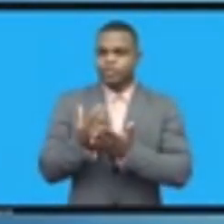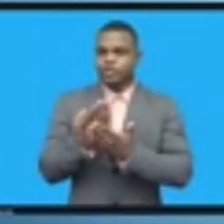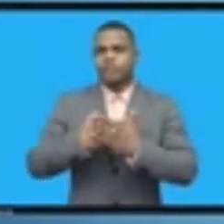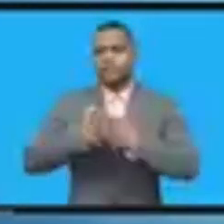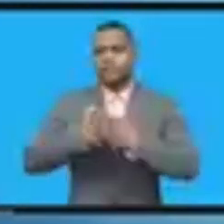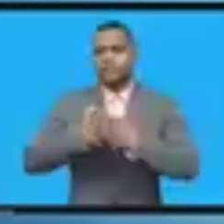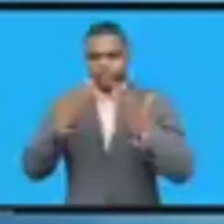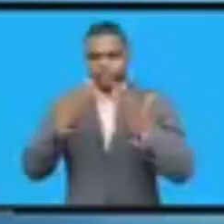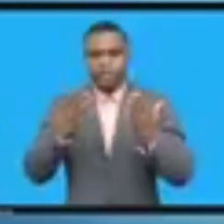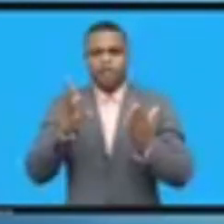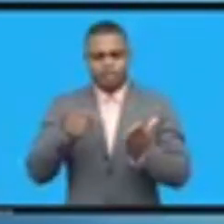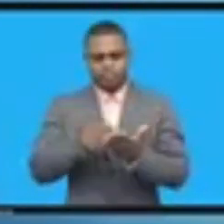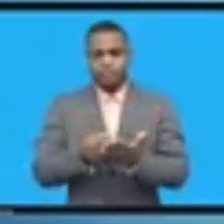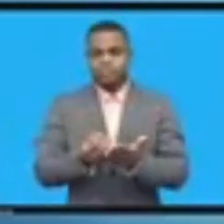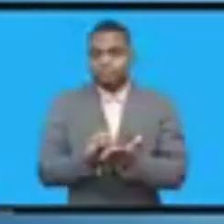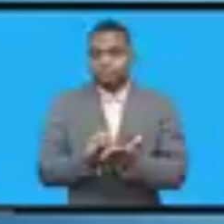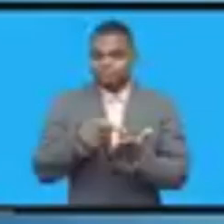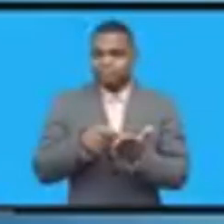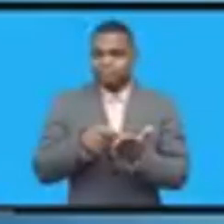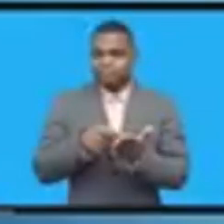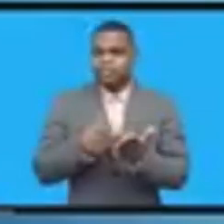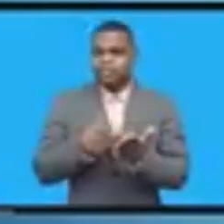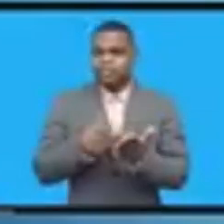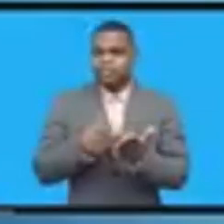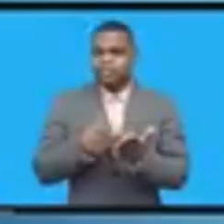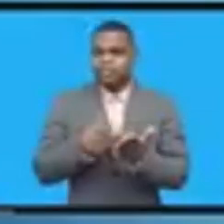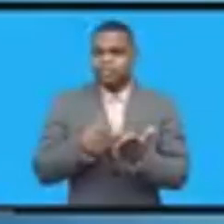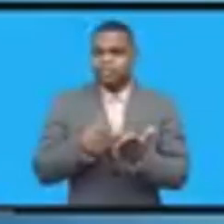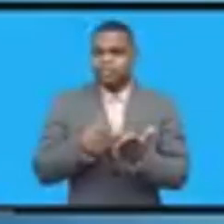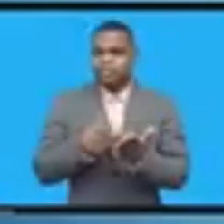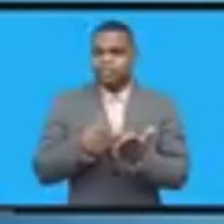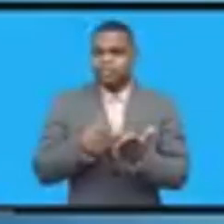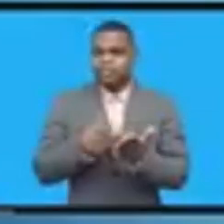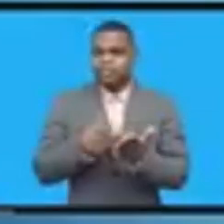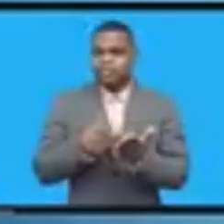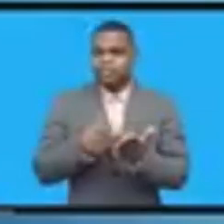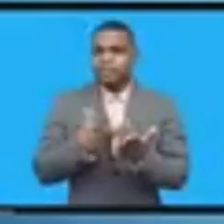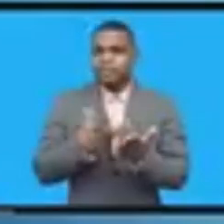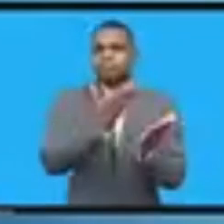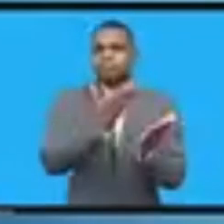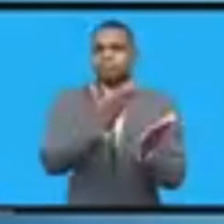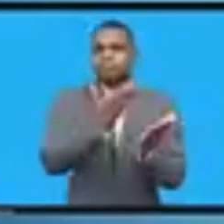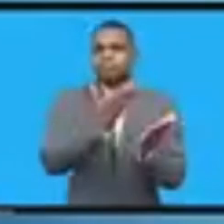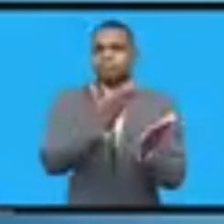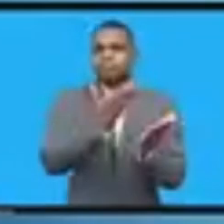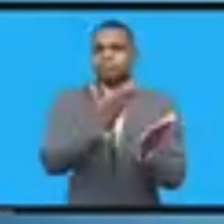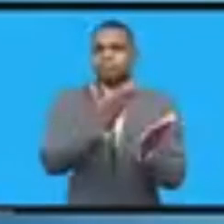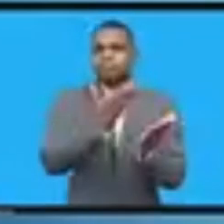访问相应的网站，也可以看到这个日程的安排。谢谢各位。